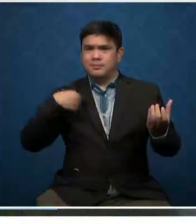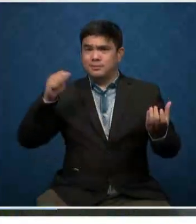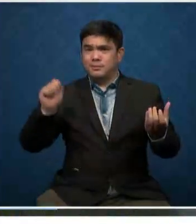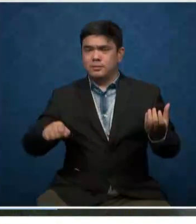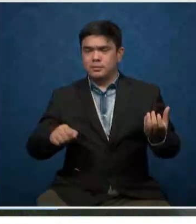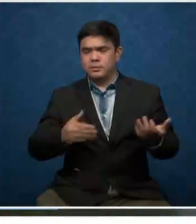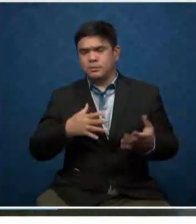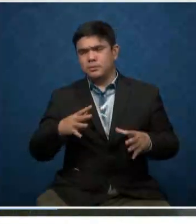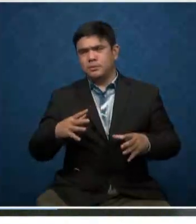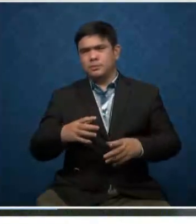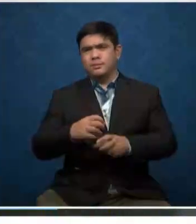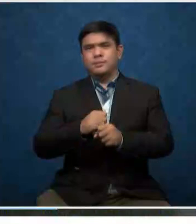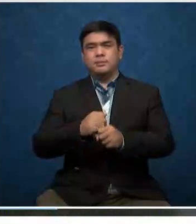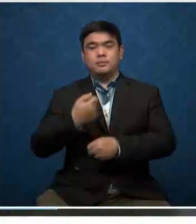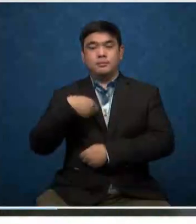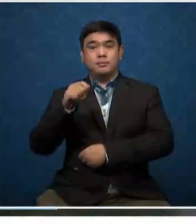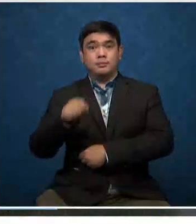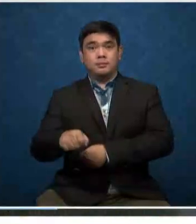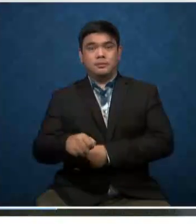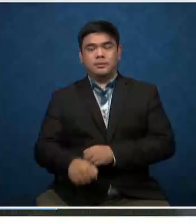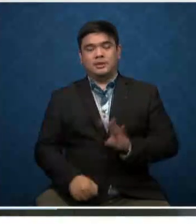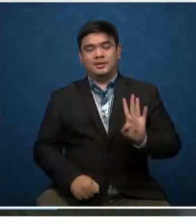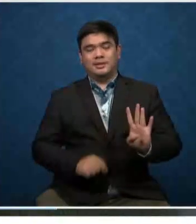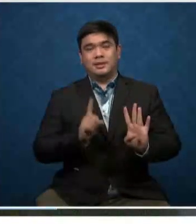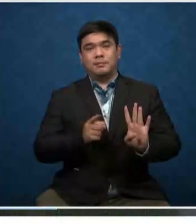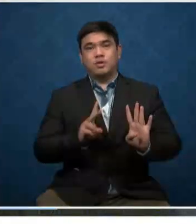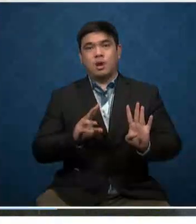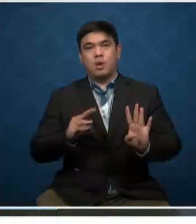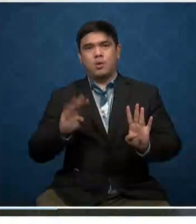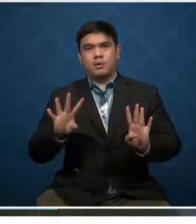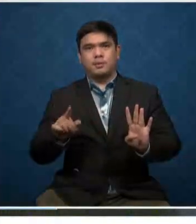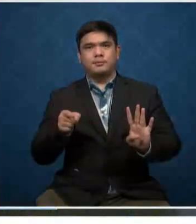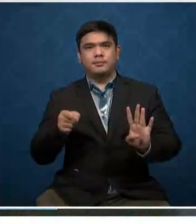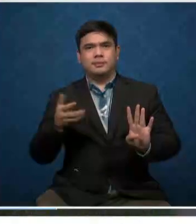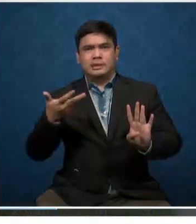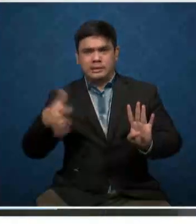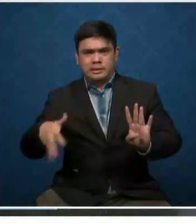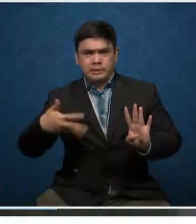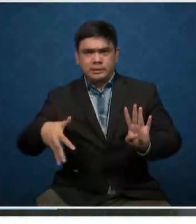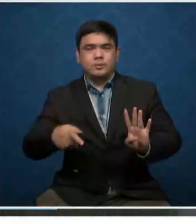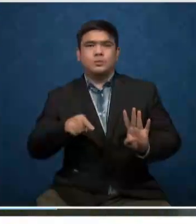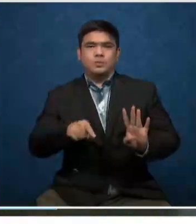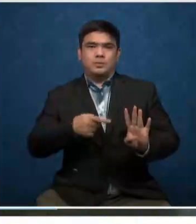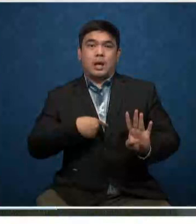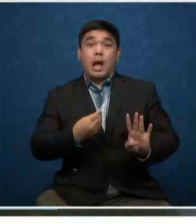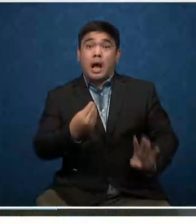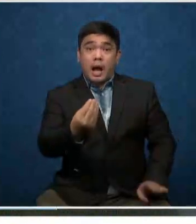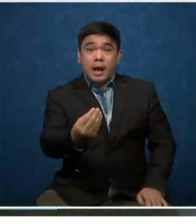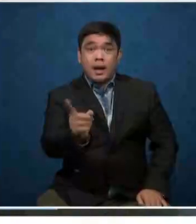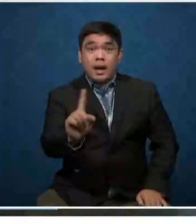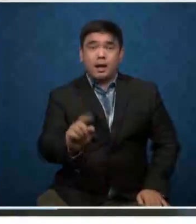นะครับในเขาวินิจฉัยที่4/2564ก็เป็นกรณีที่ให้